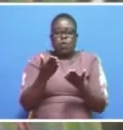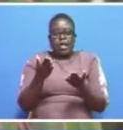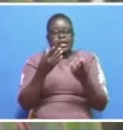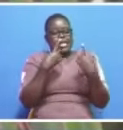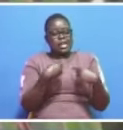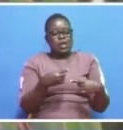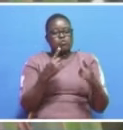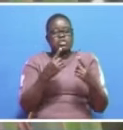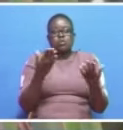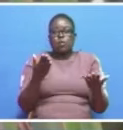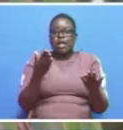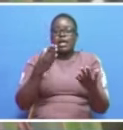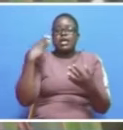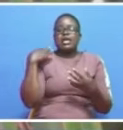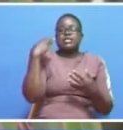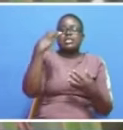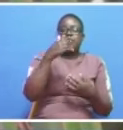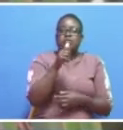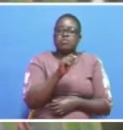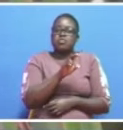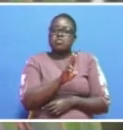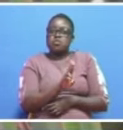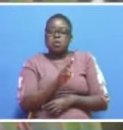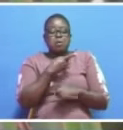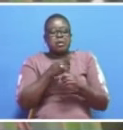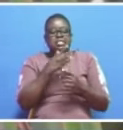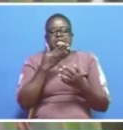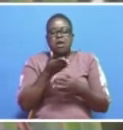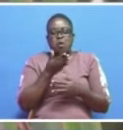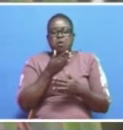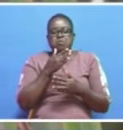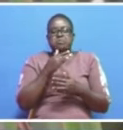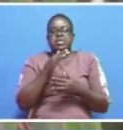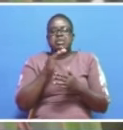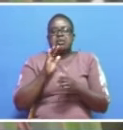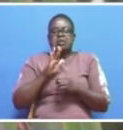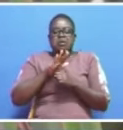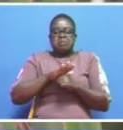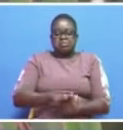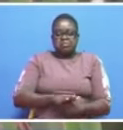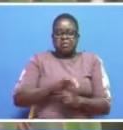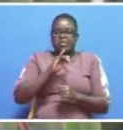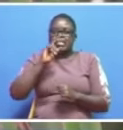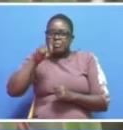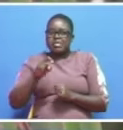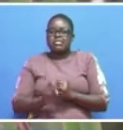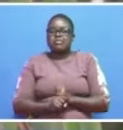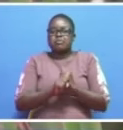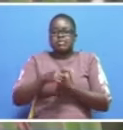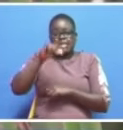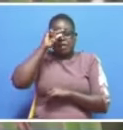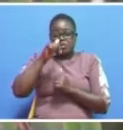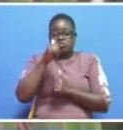asa kwindwa echama nwa ayu. Lakini kuambia blackmail, I support silikali